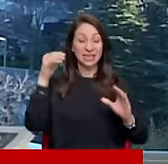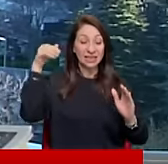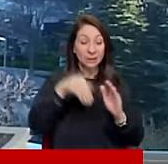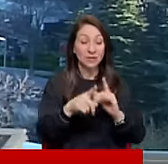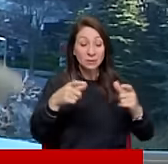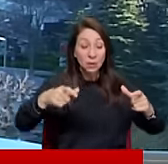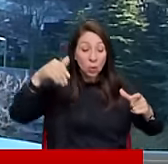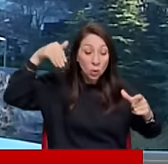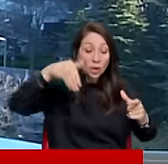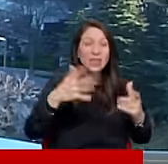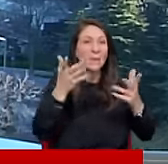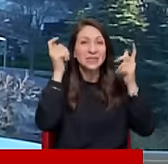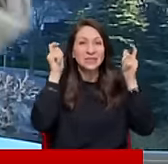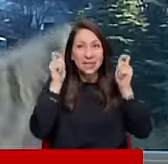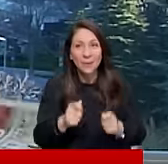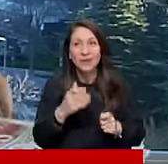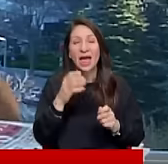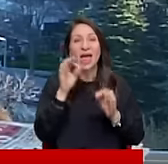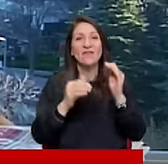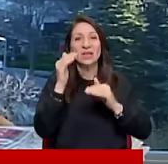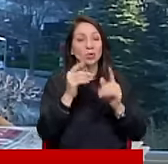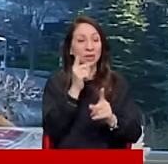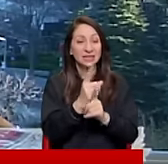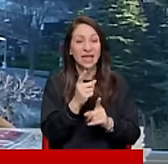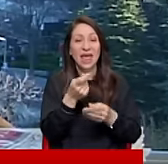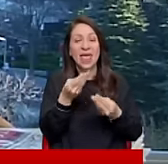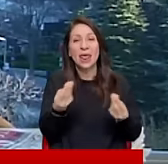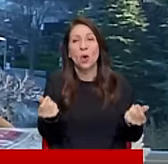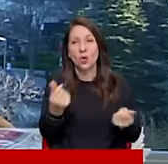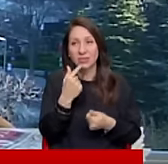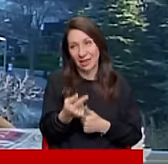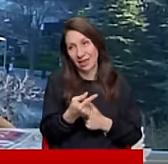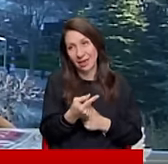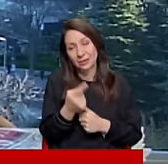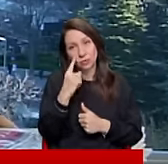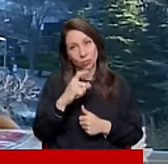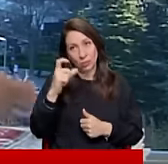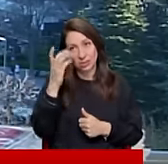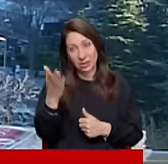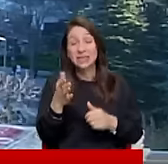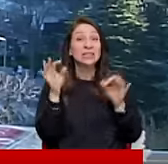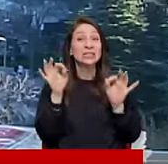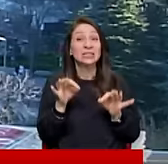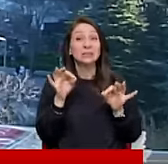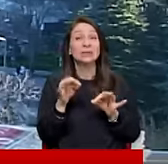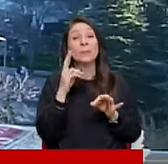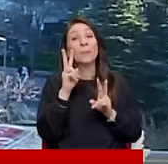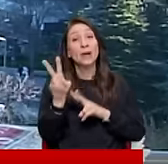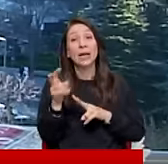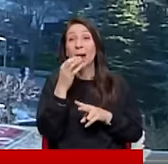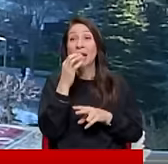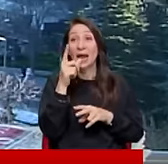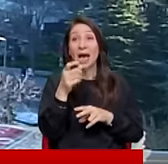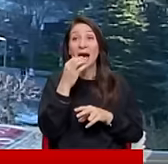bir kuyu. Ne yaparsanız yapın enflasyon karşısında eriyor gidiyor dedi Cumhurbaşkanı. Şimdi dönelim